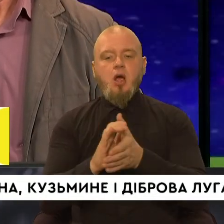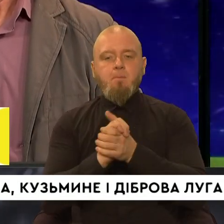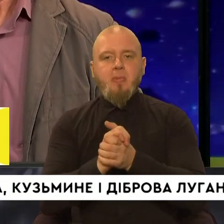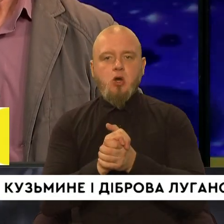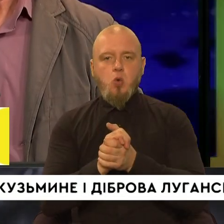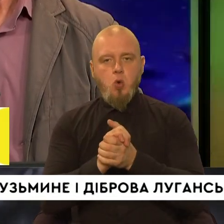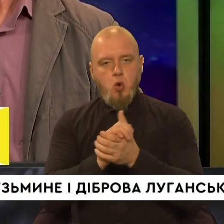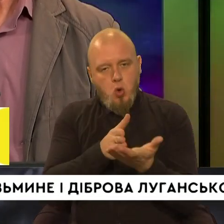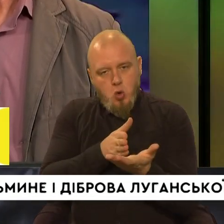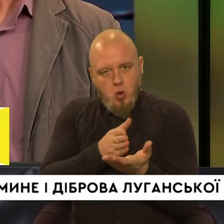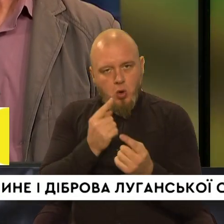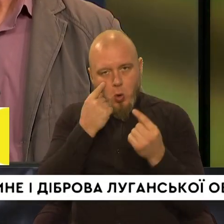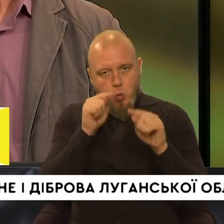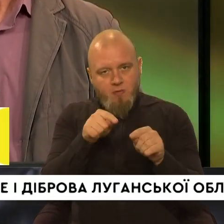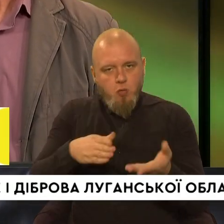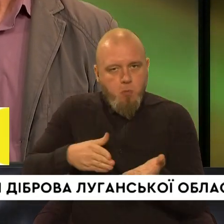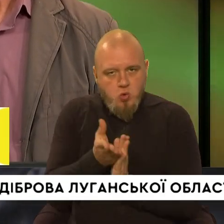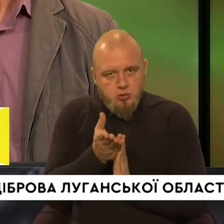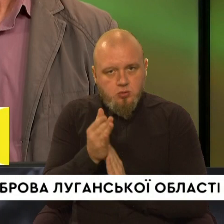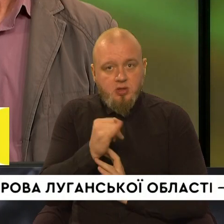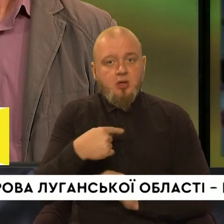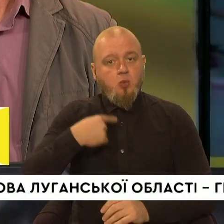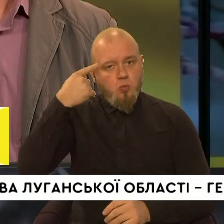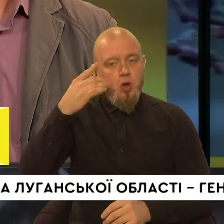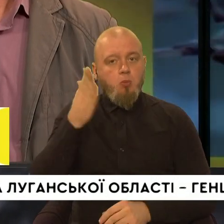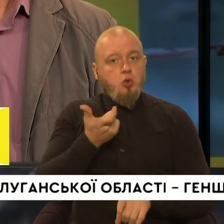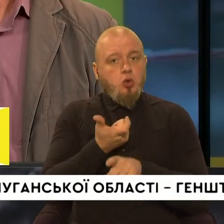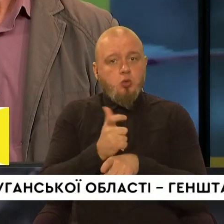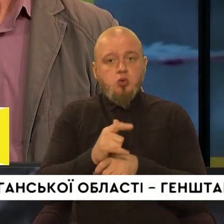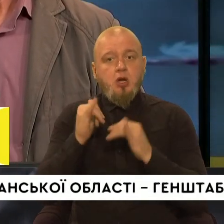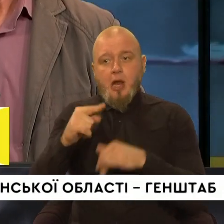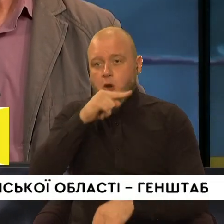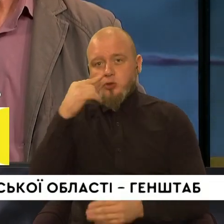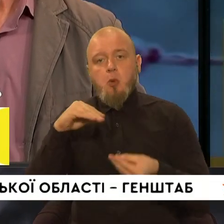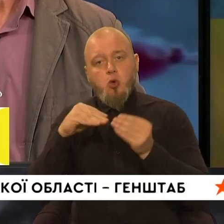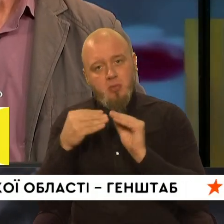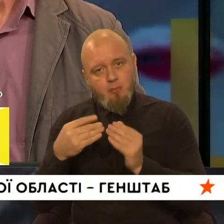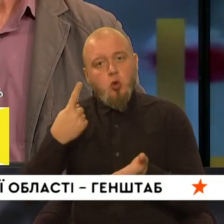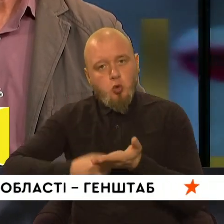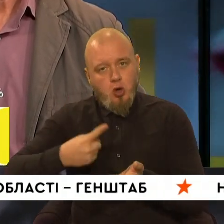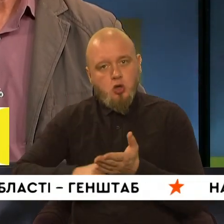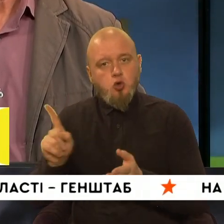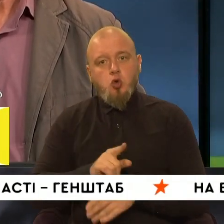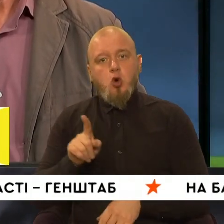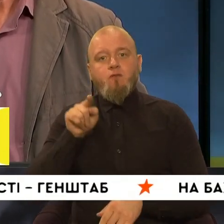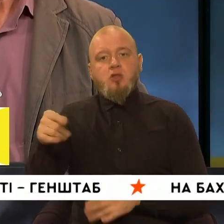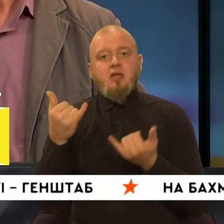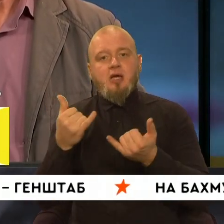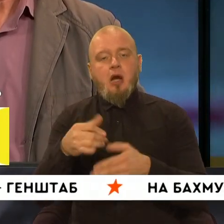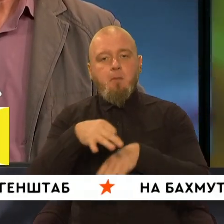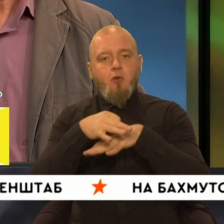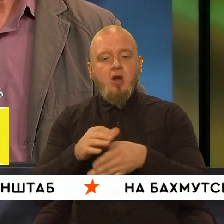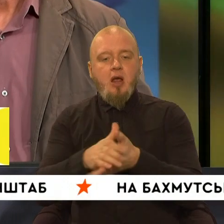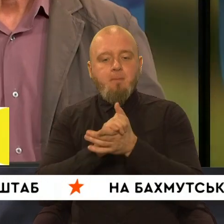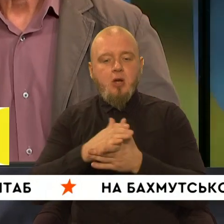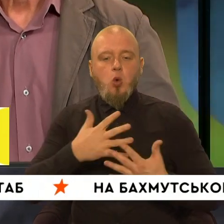миролюбиву політику. І я думаю, буде дуже для Росії проблемно доказати, що вона зараз проводить миролюбиву